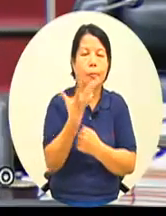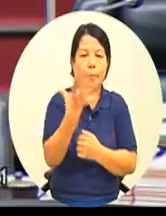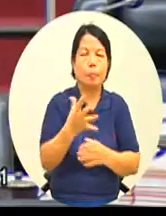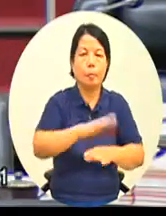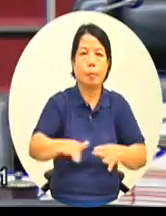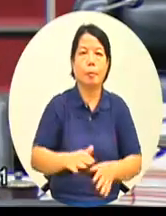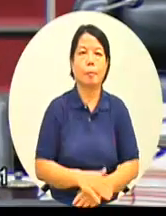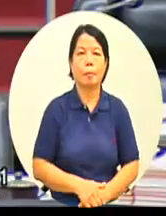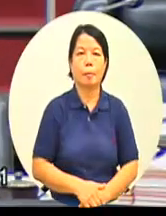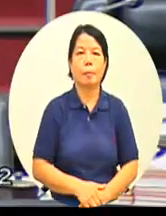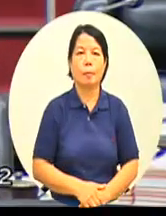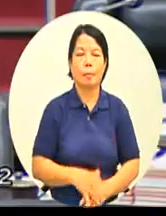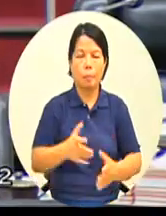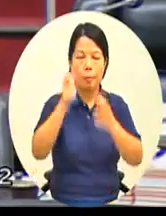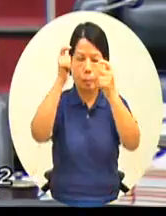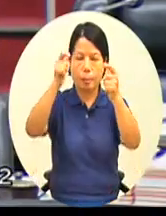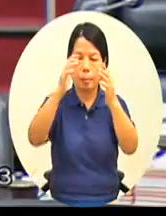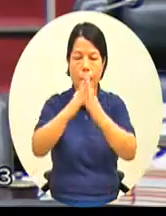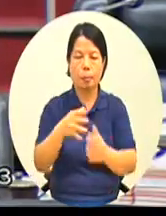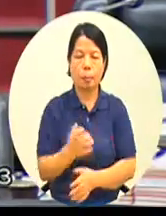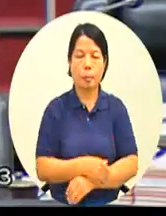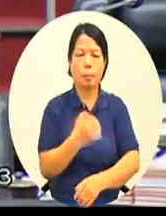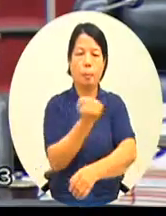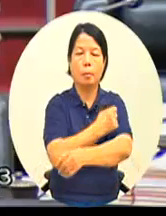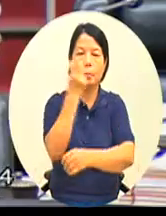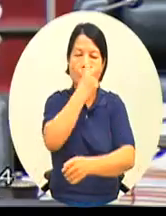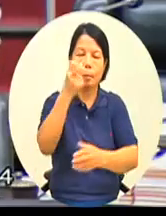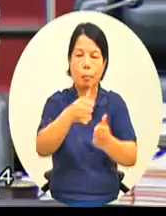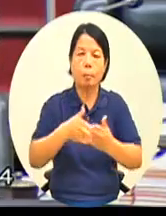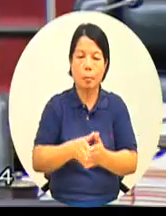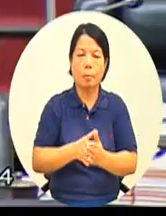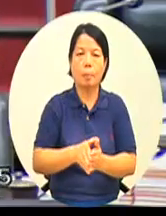是高雄的劳检各界要较好，